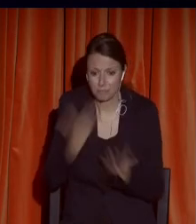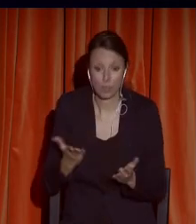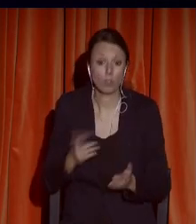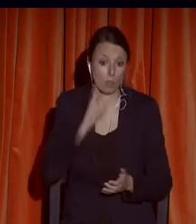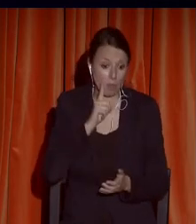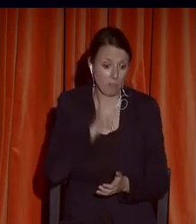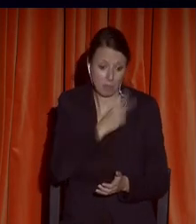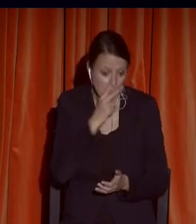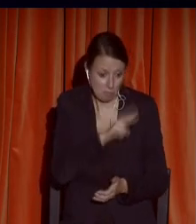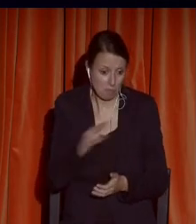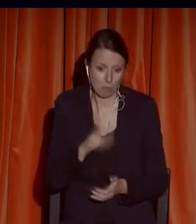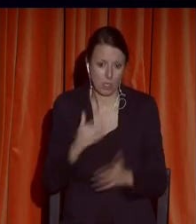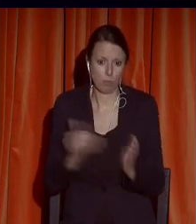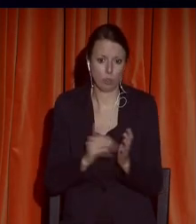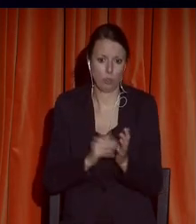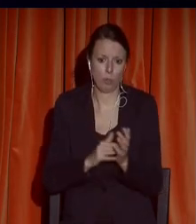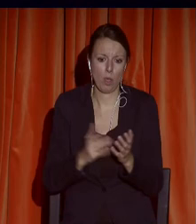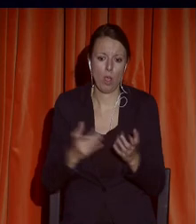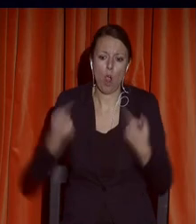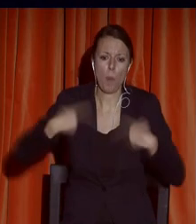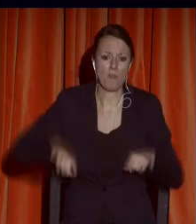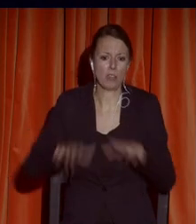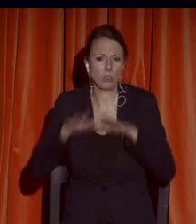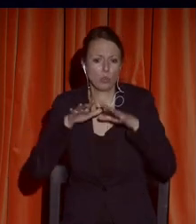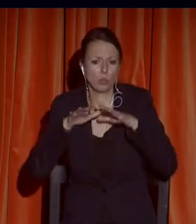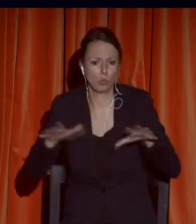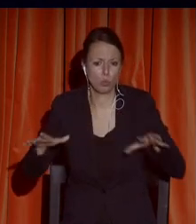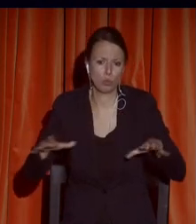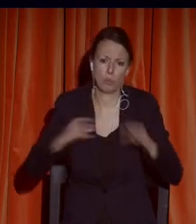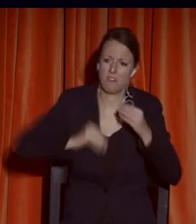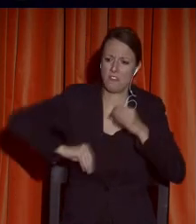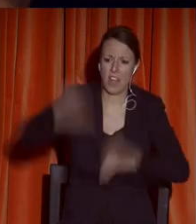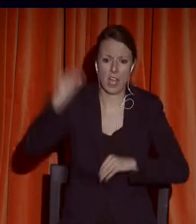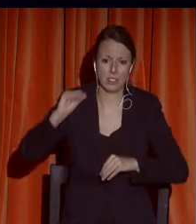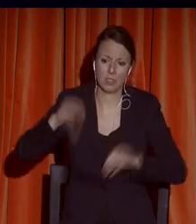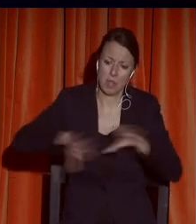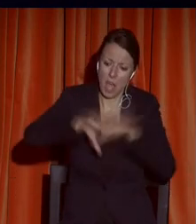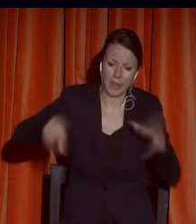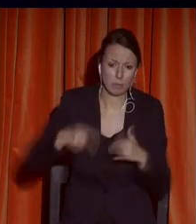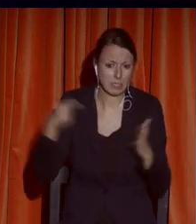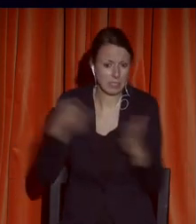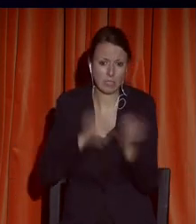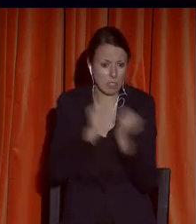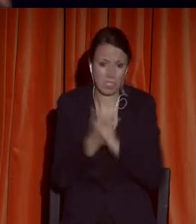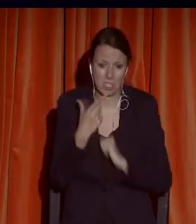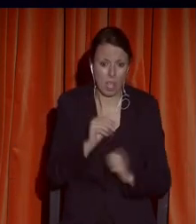tak naprawdę nie potrzebujemy mieć większości obywateli, żeby coś zmienić w jakimś kierunku. Potrzebujemy mieć